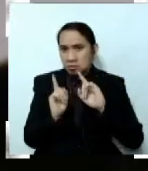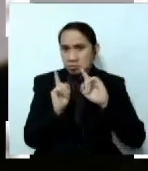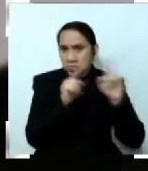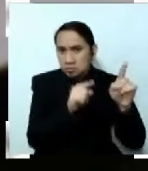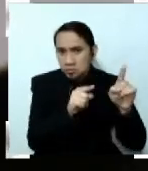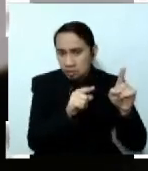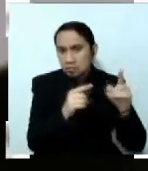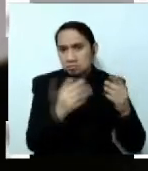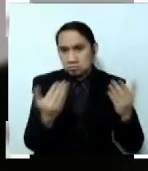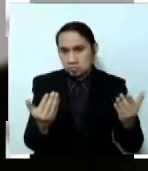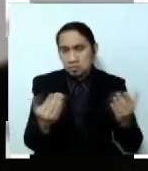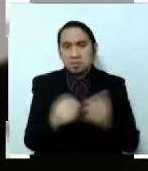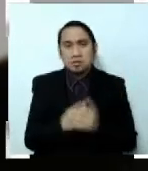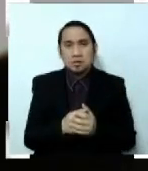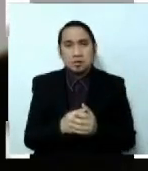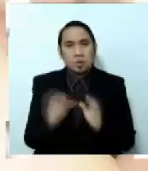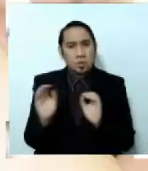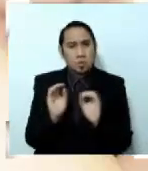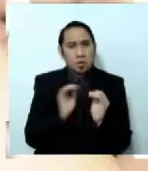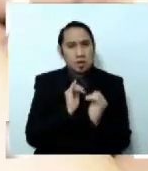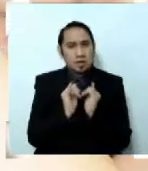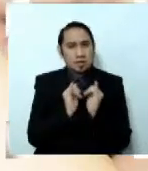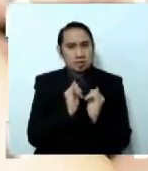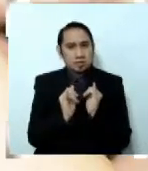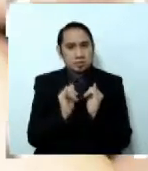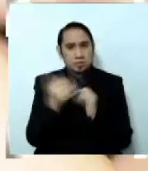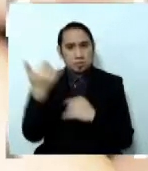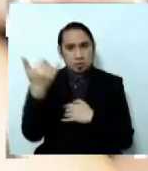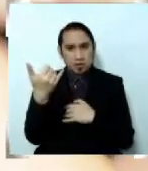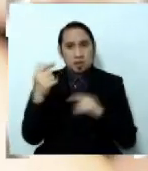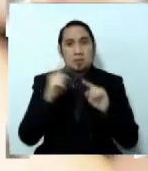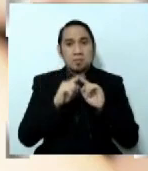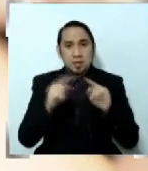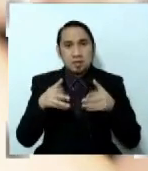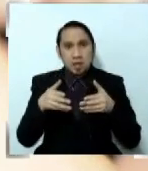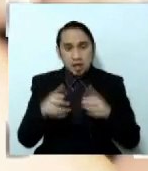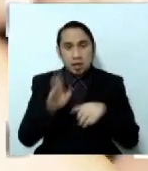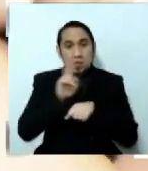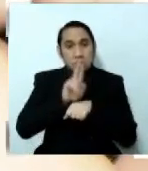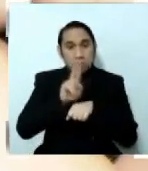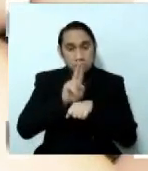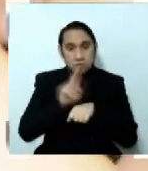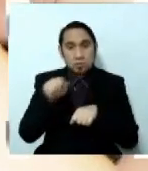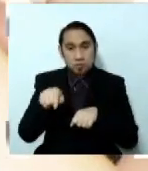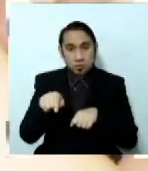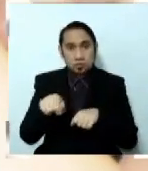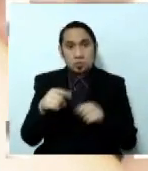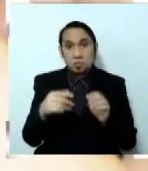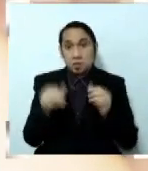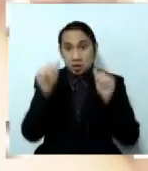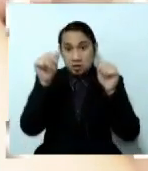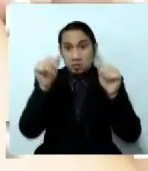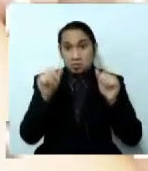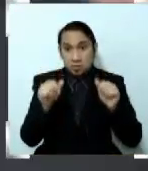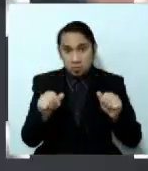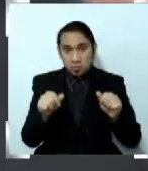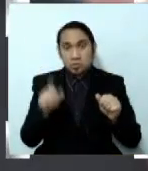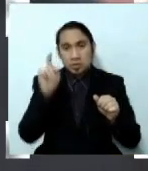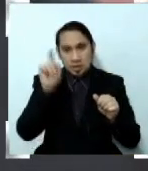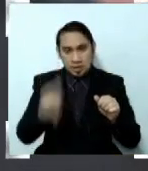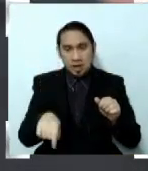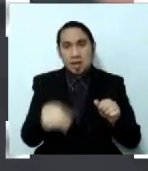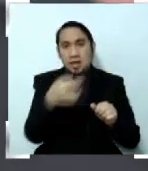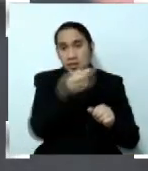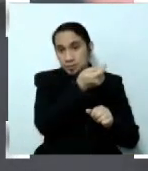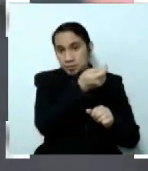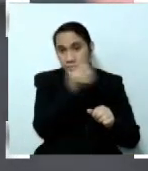Hindi na siya nagpa-interview sa amin on-cam, pero pumayag siyang gamitin namin ang kanyang mga posts sa kondisyong itatago ang kanyang